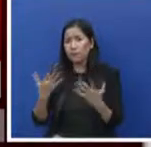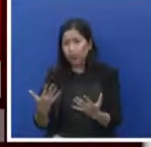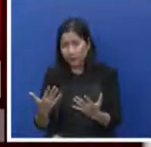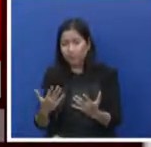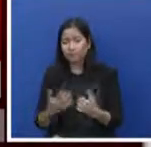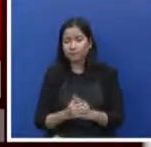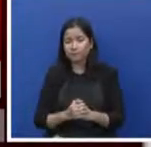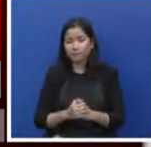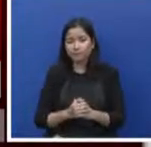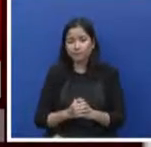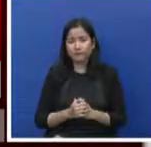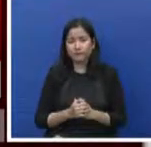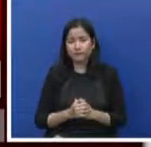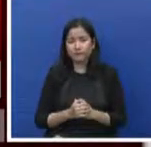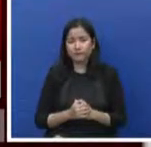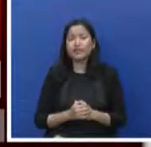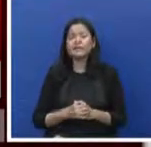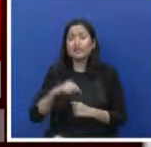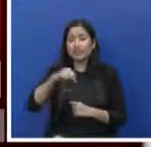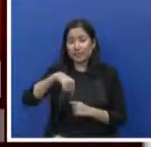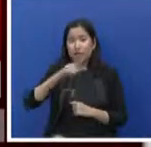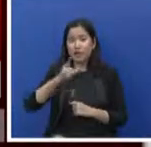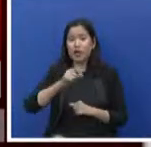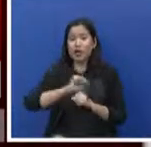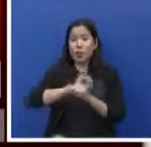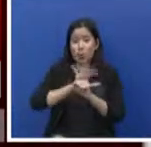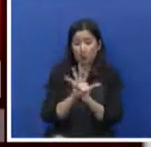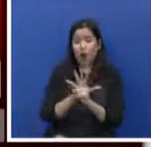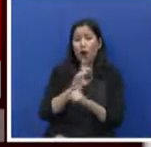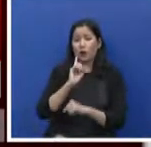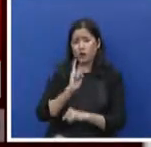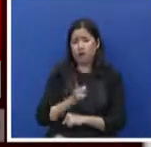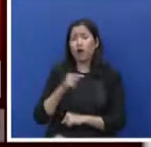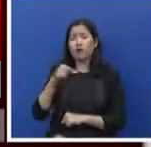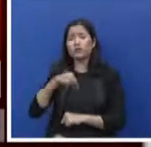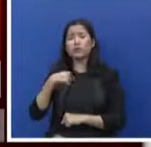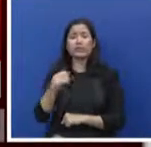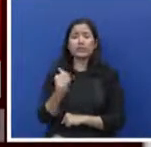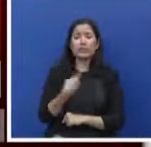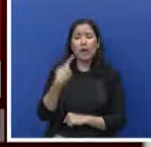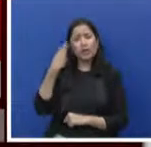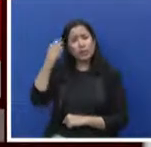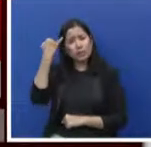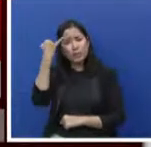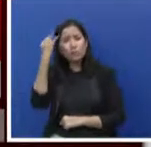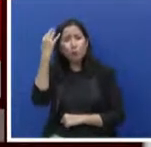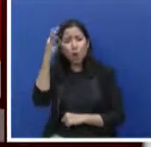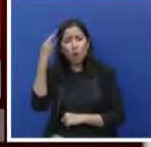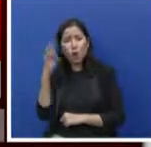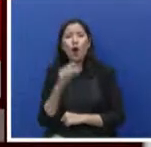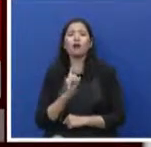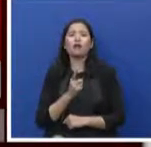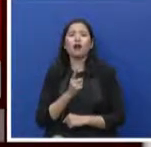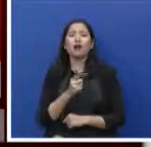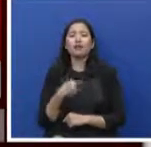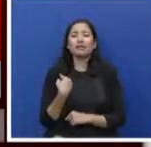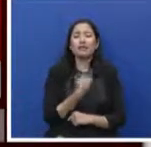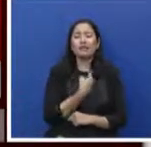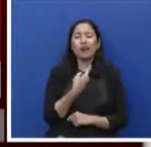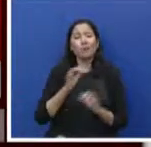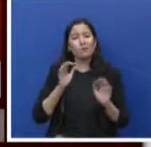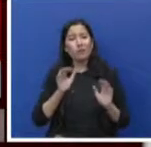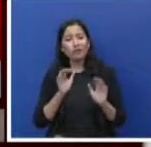Iya, tentunya dengan adanya COVID-19 ini kami juga terus melakukan inovasi-inovasi, Mbak. Jadi kami banyak